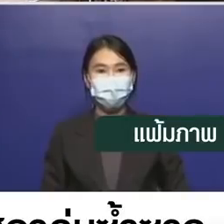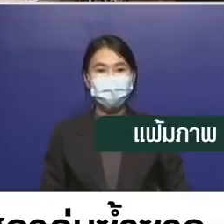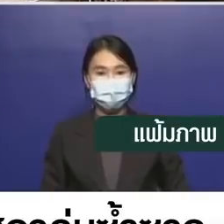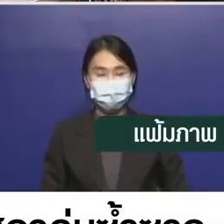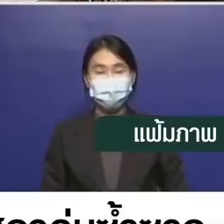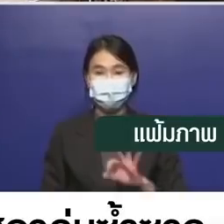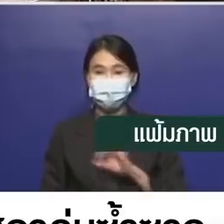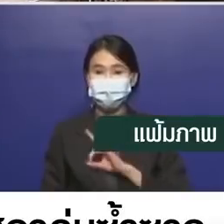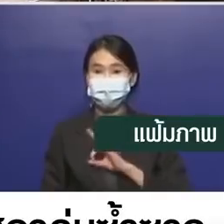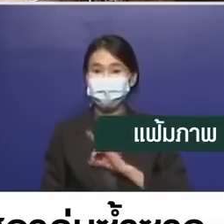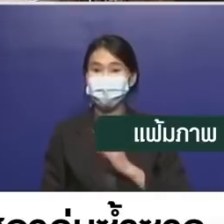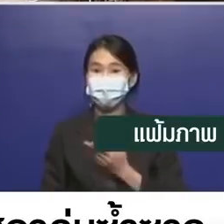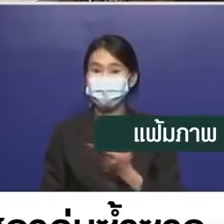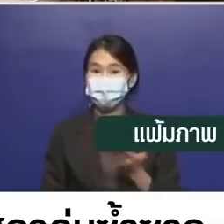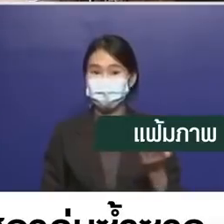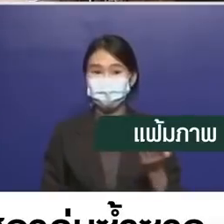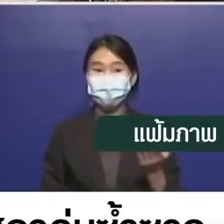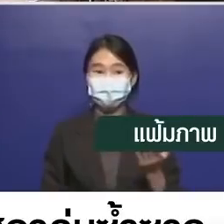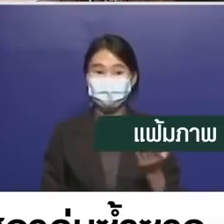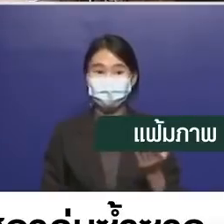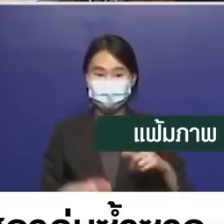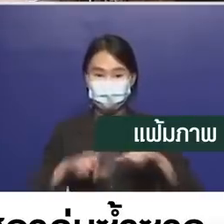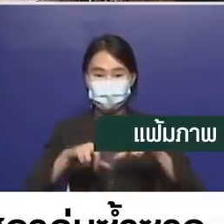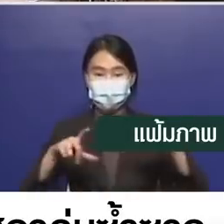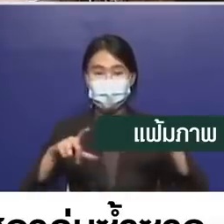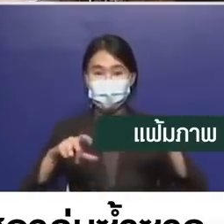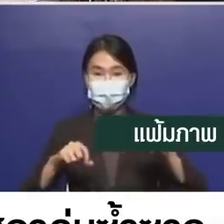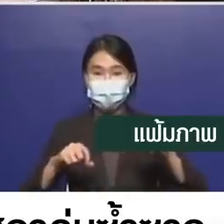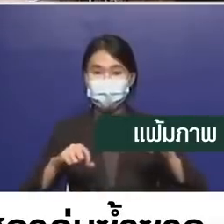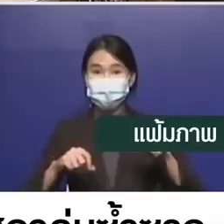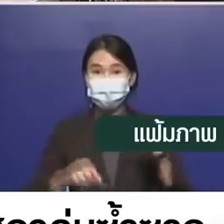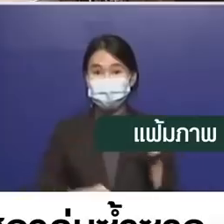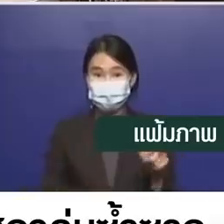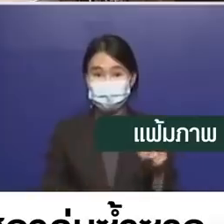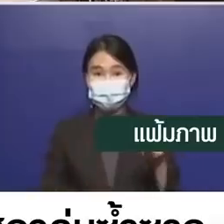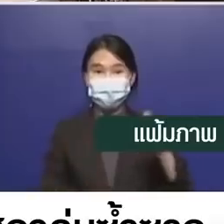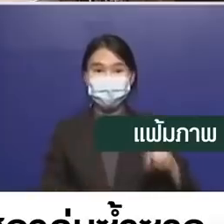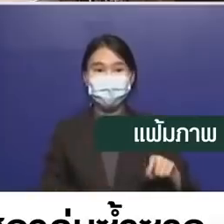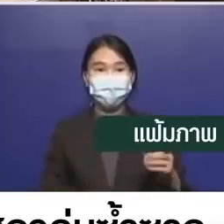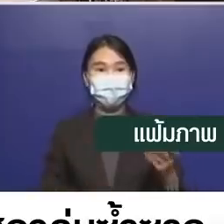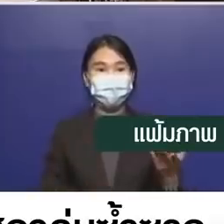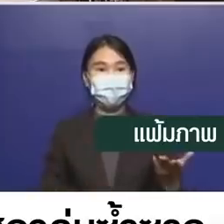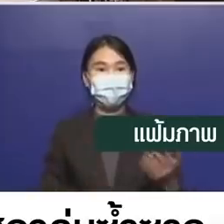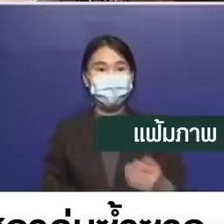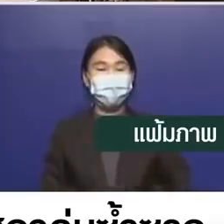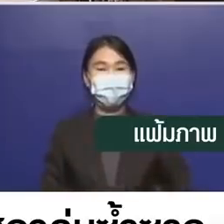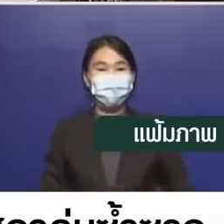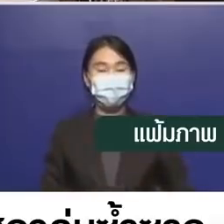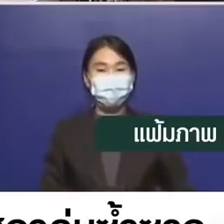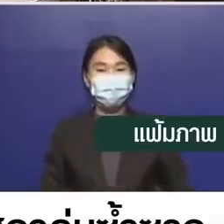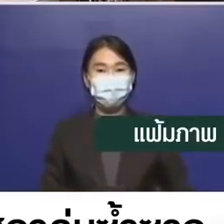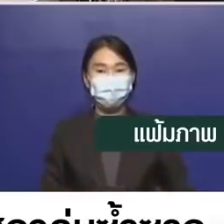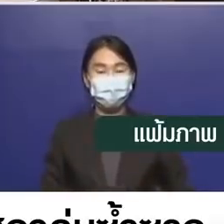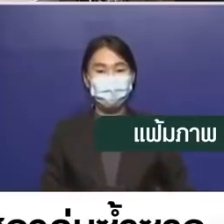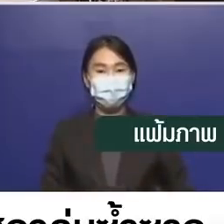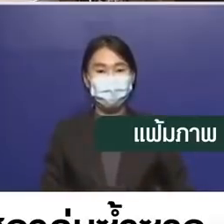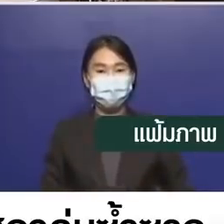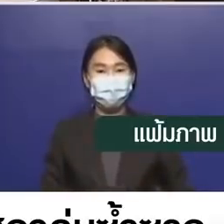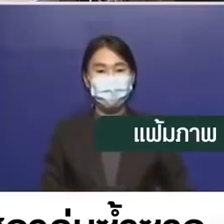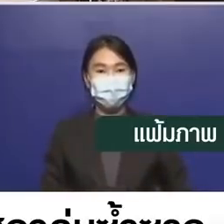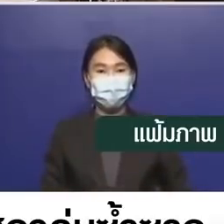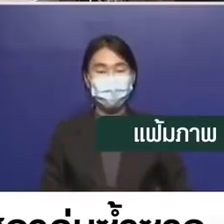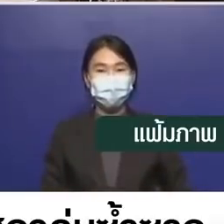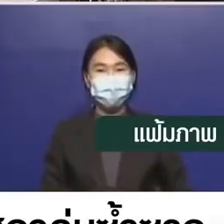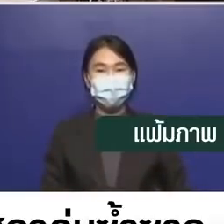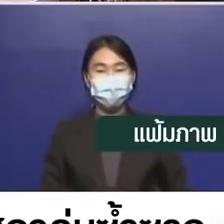ติดต่อใครหรือติดต่อกับตัวแทนผู้ควบคุมเสียงอย่างไรต่างจากอดีตที่หัวหน้าตอนคือมีการคุม